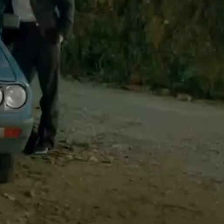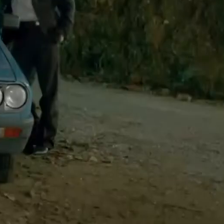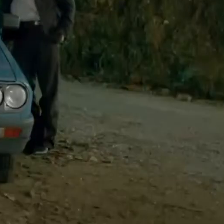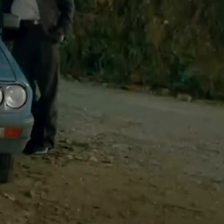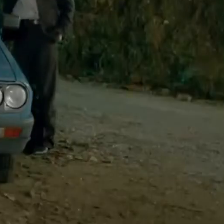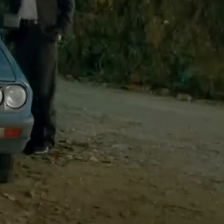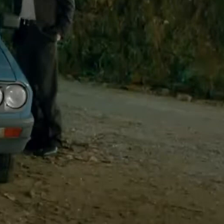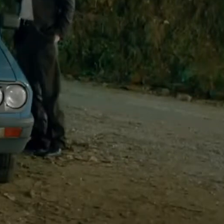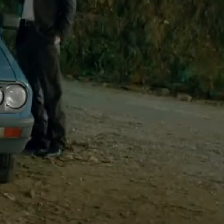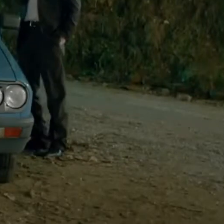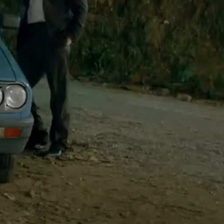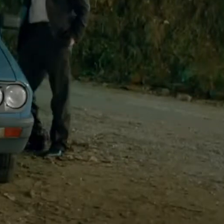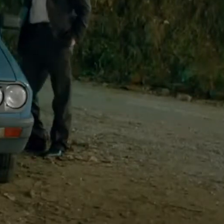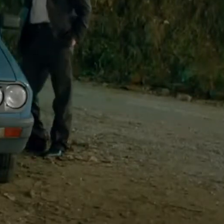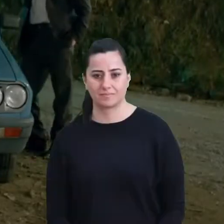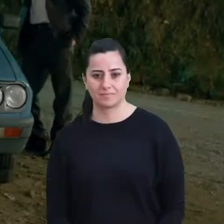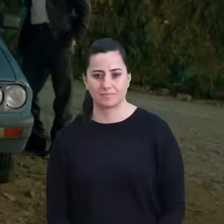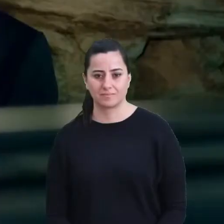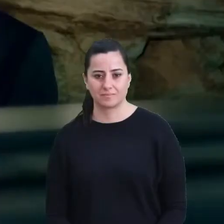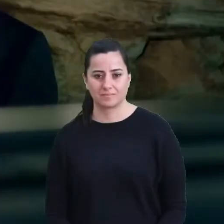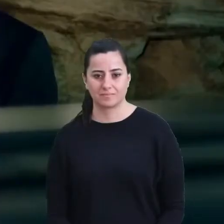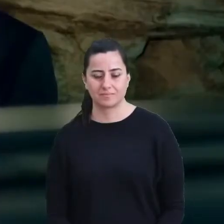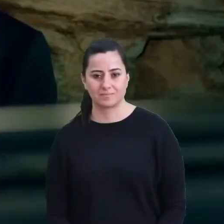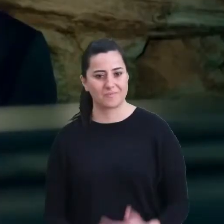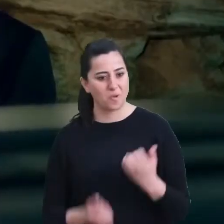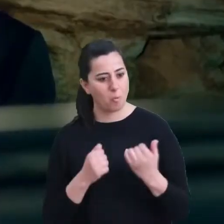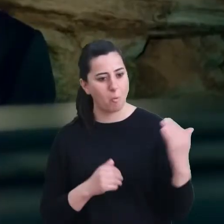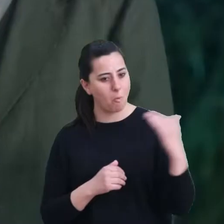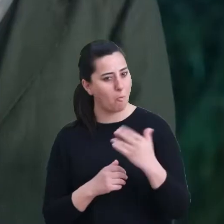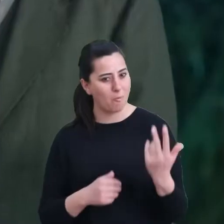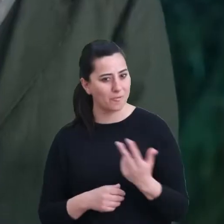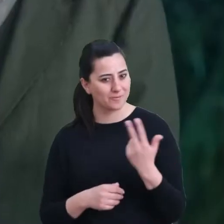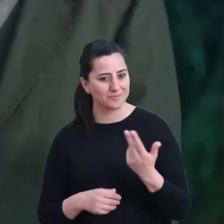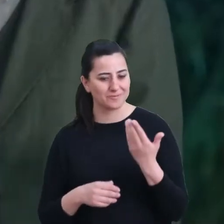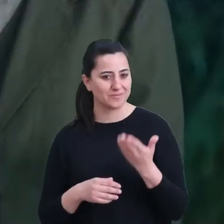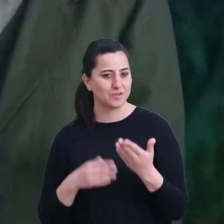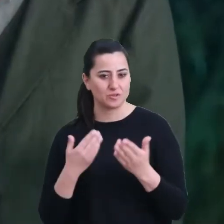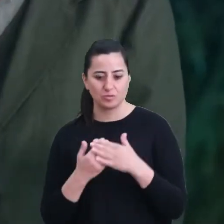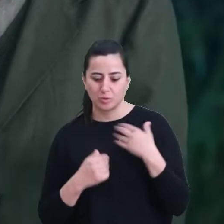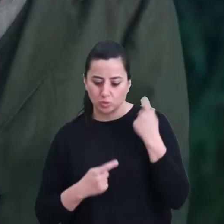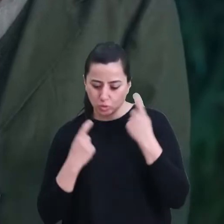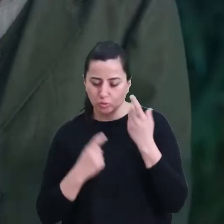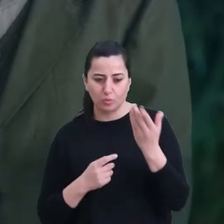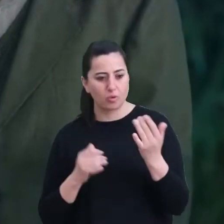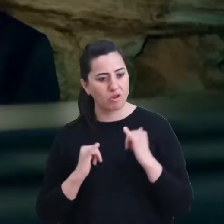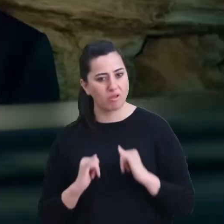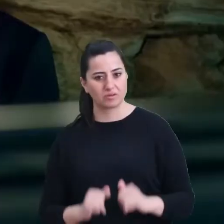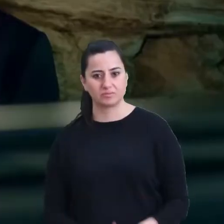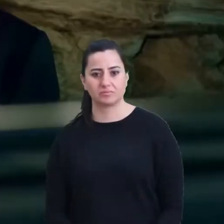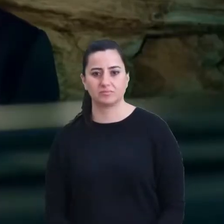mahzun. Milletin arabası ayağın geliyor ayağına. Ben de düğünü nasıl yapacağım diye kıvranıp